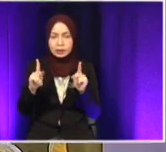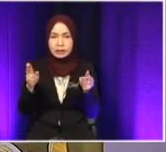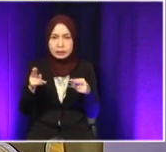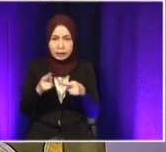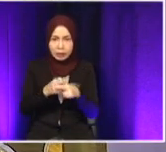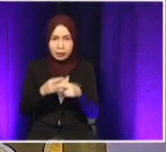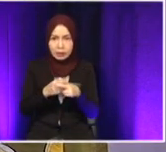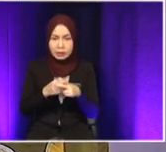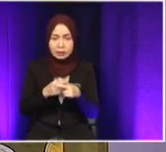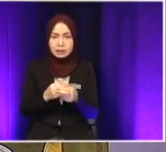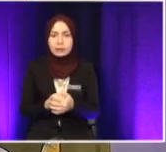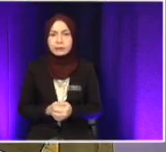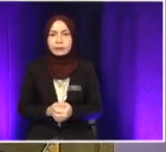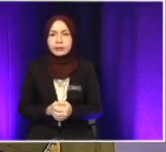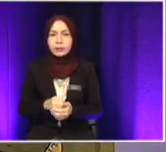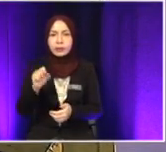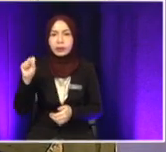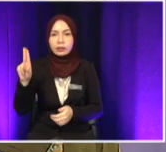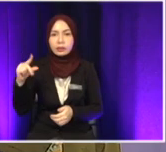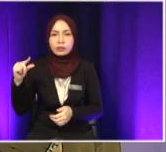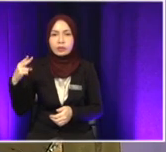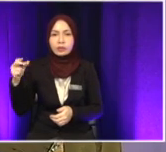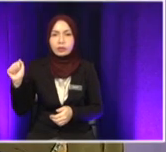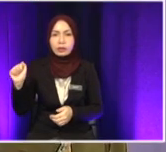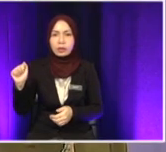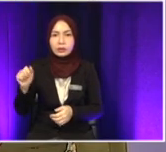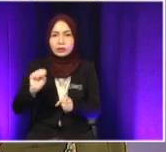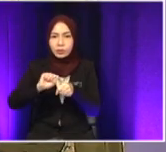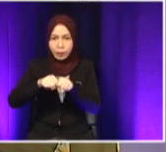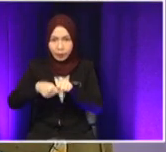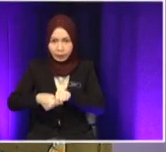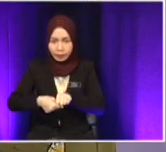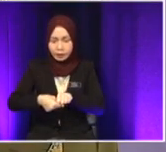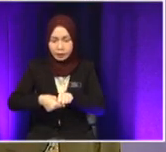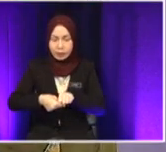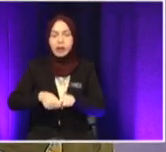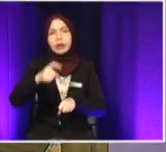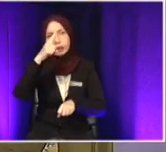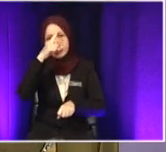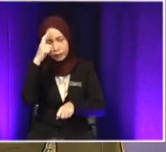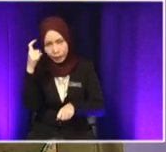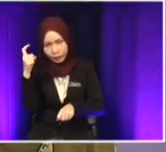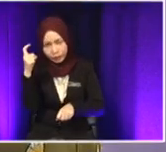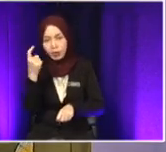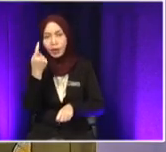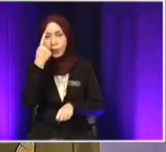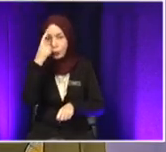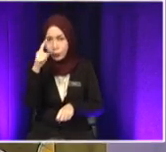supaya untuk gerhana agar ataupun ada juga